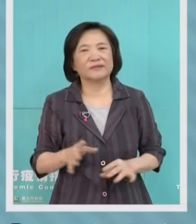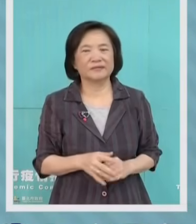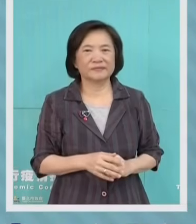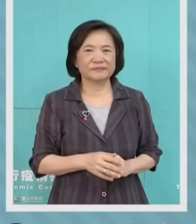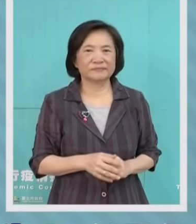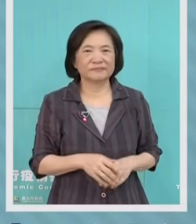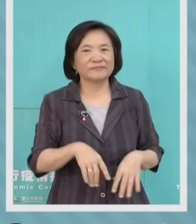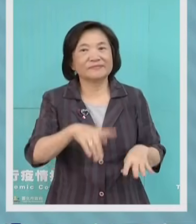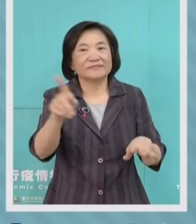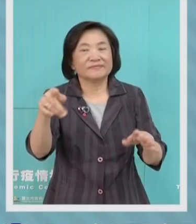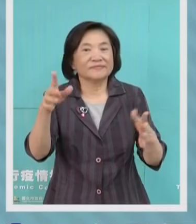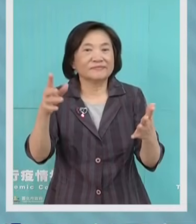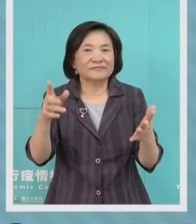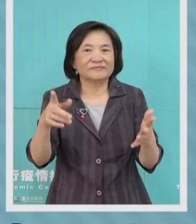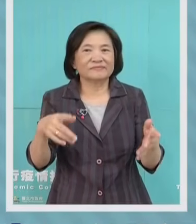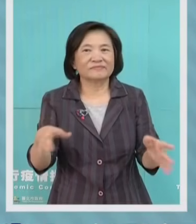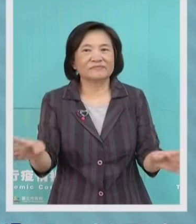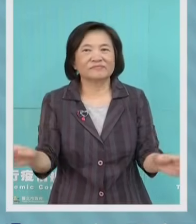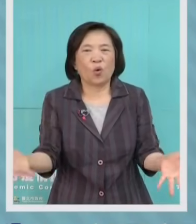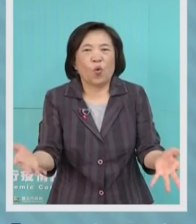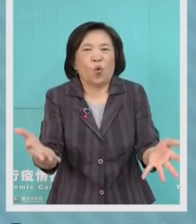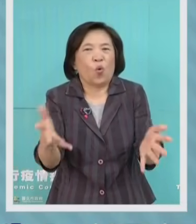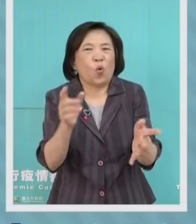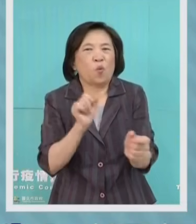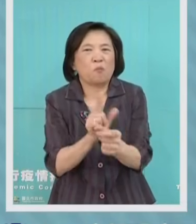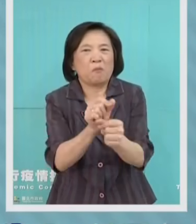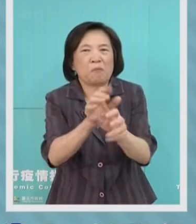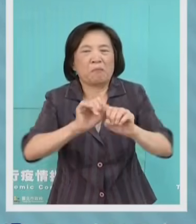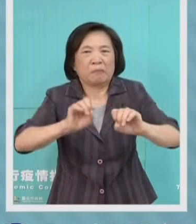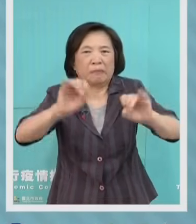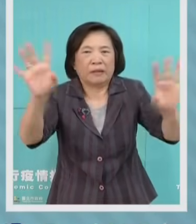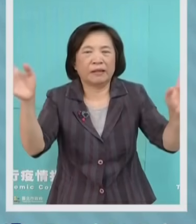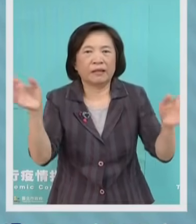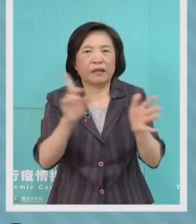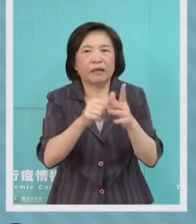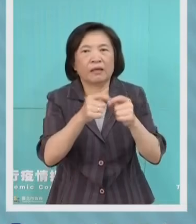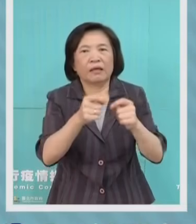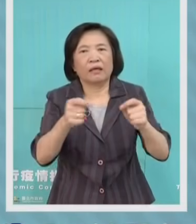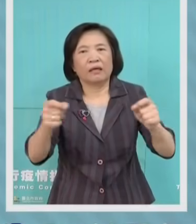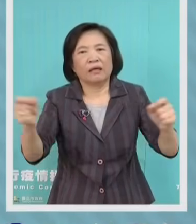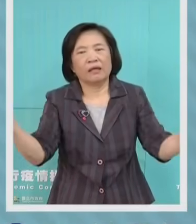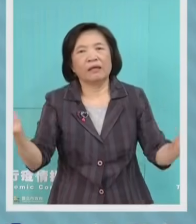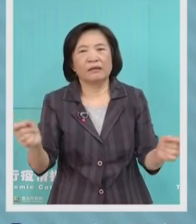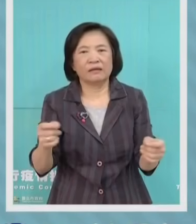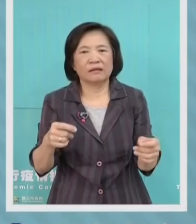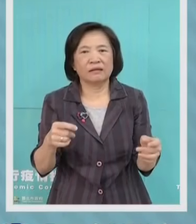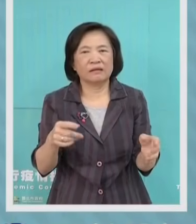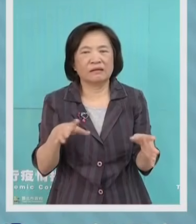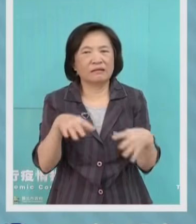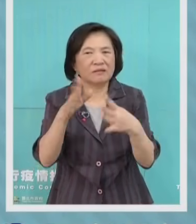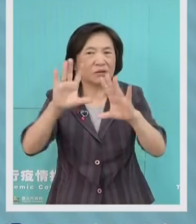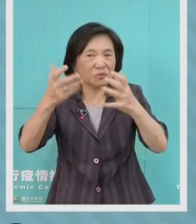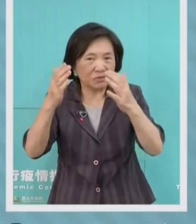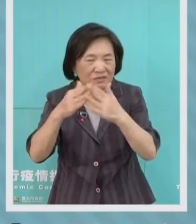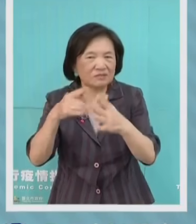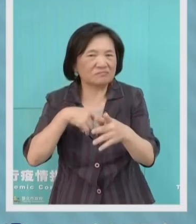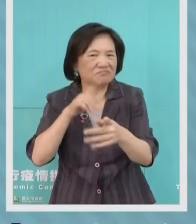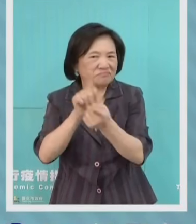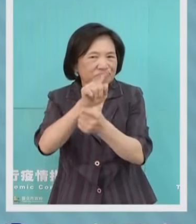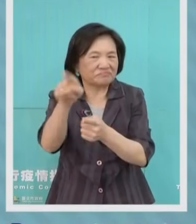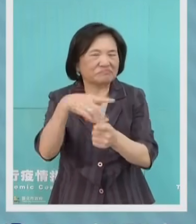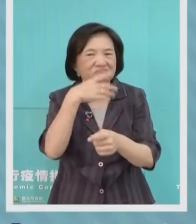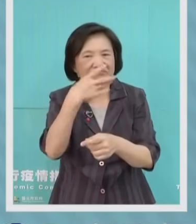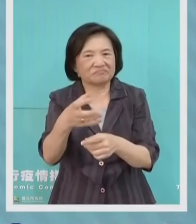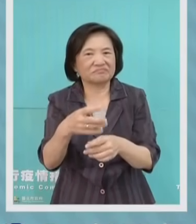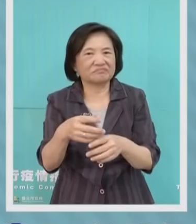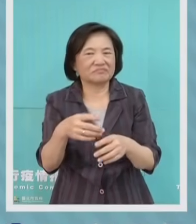差这种。太过度的新闻操作呢，久而久之哈、哦，对国家的损失是新闻